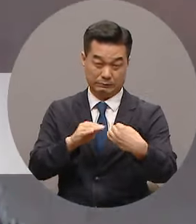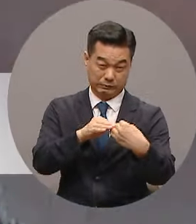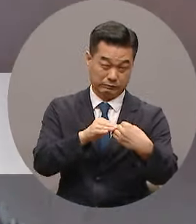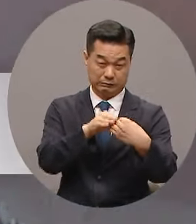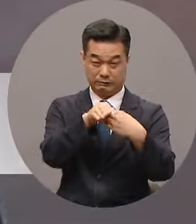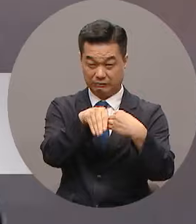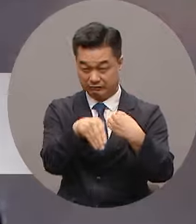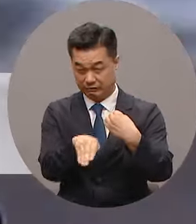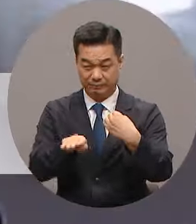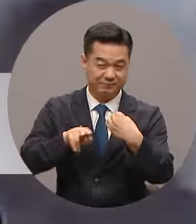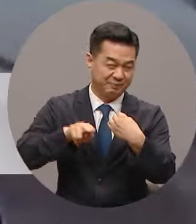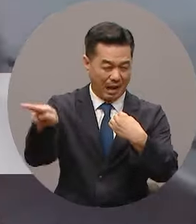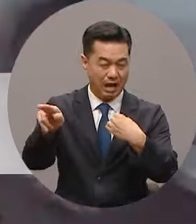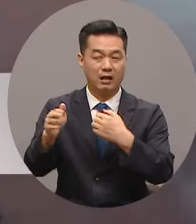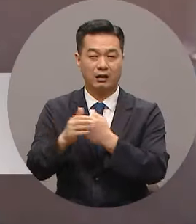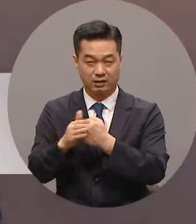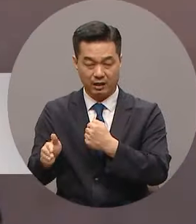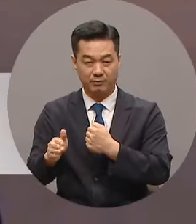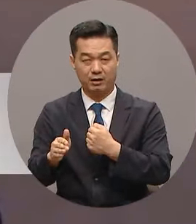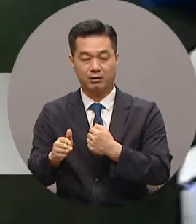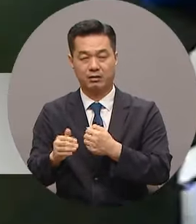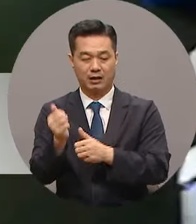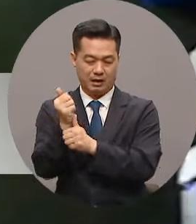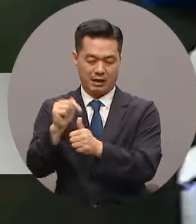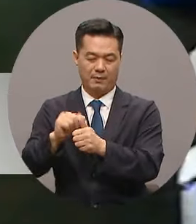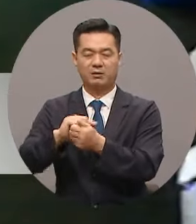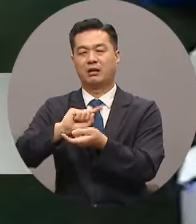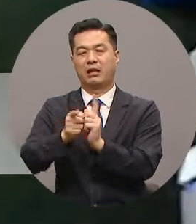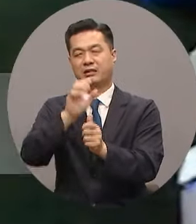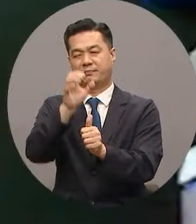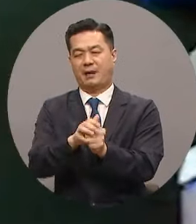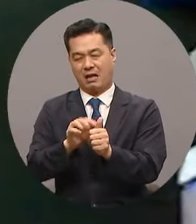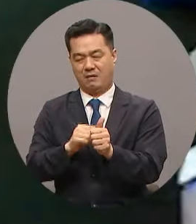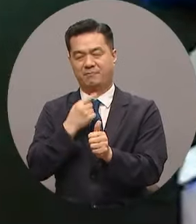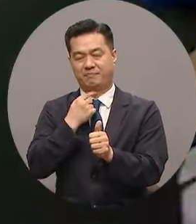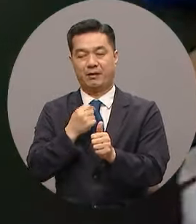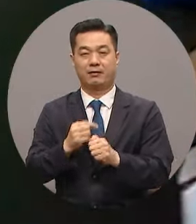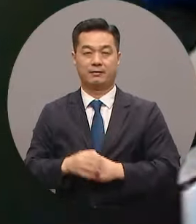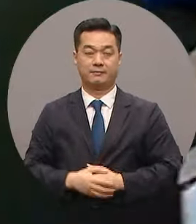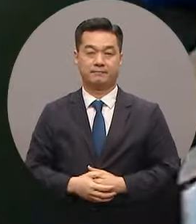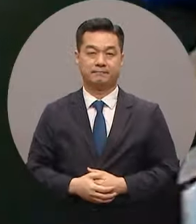들이받고 달아난 뒤 매니저에게 대신 자수시킨 혐의로 구속 기소됐습니다.